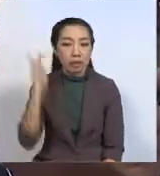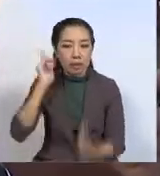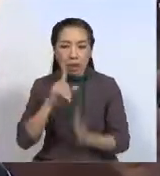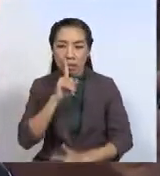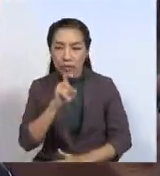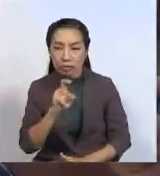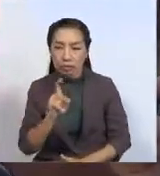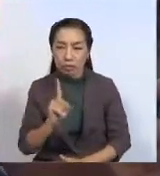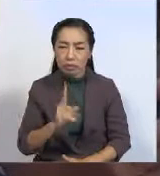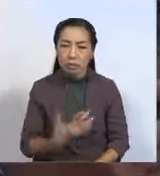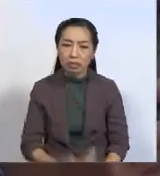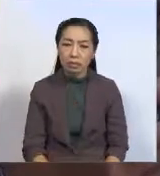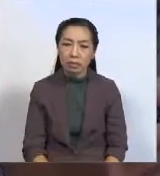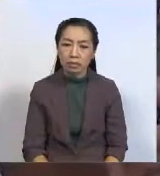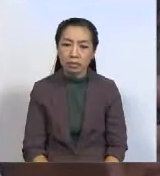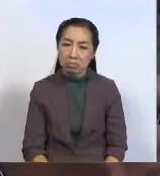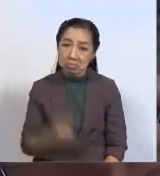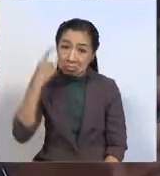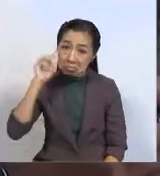กับความเป็นไปได้ที่เราจะเอาเป็นเพื่อนใน